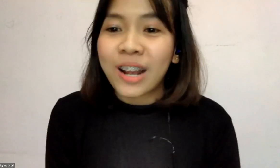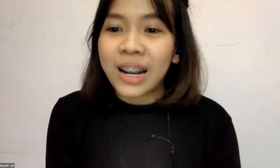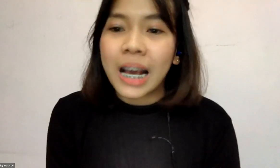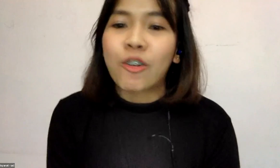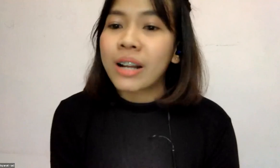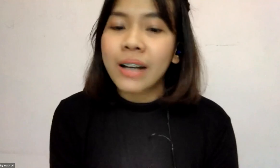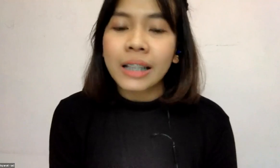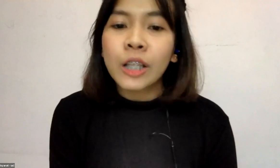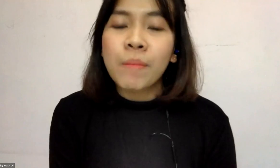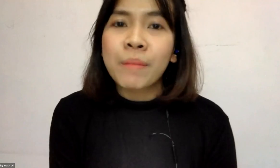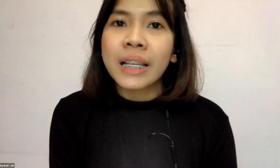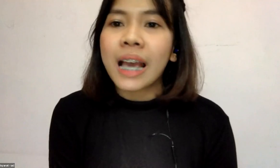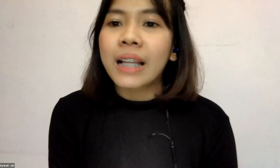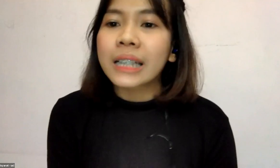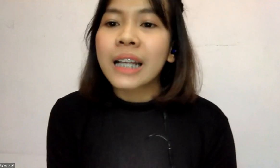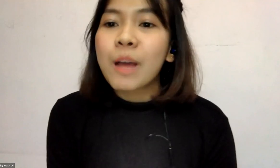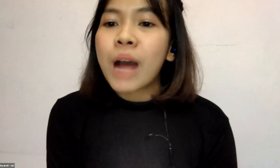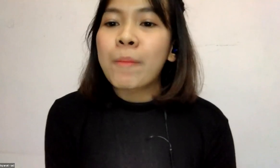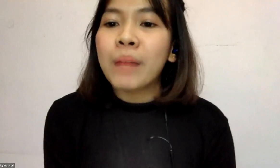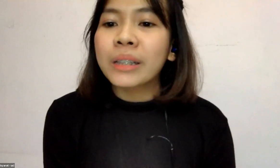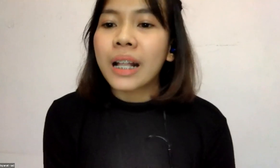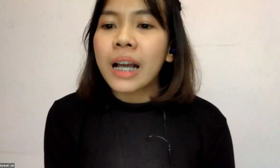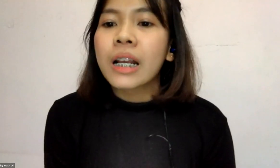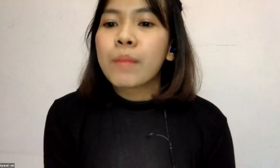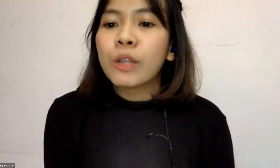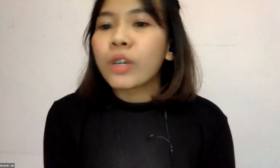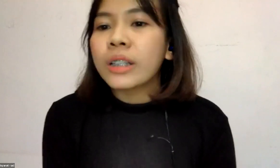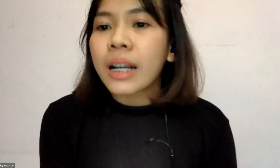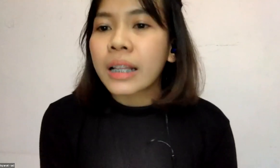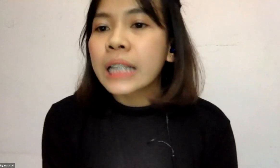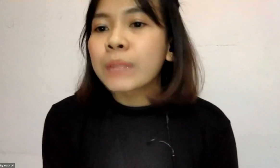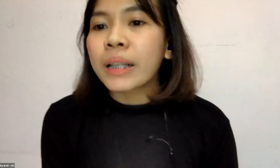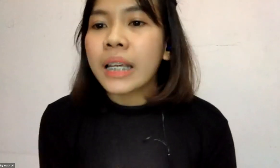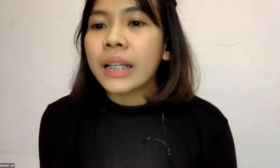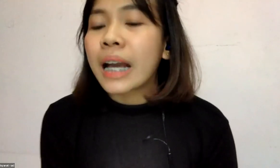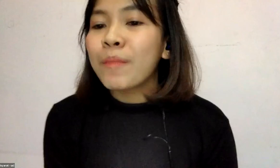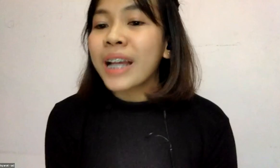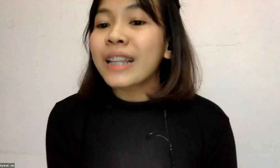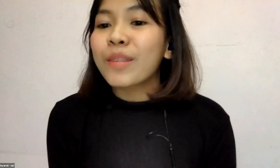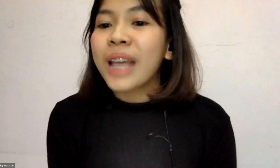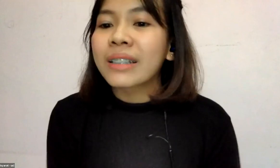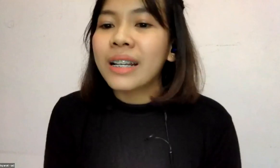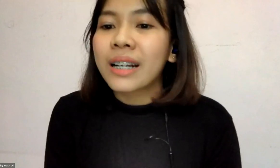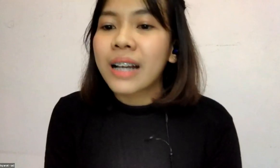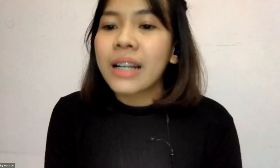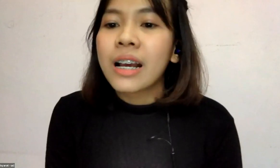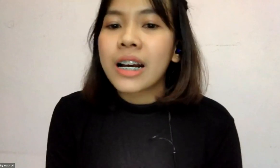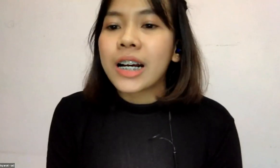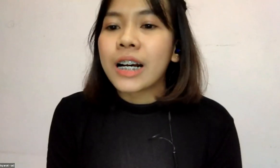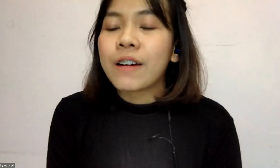dengan orang orang dengar tidak memiliki alasan mengapa misalkan bentuk isyarat ini seperti ini karena mereka terbiasa